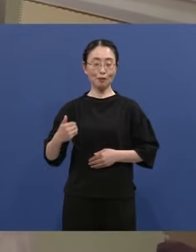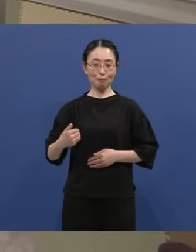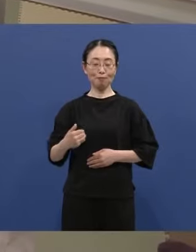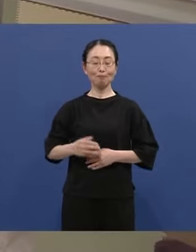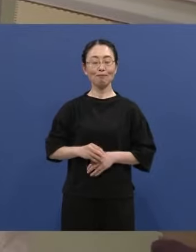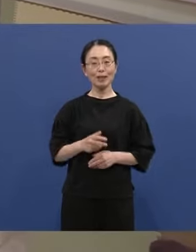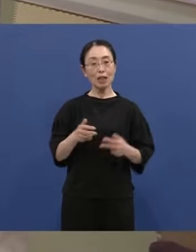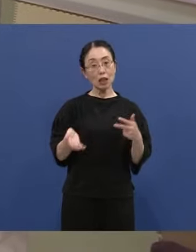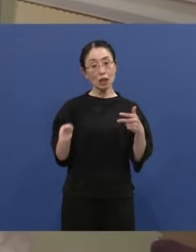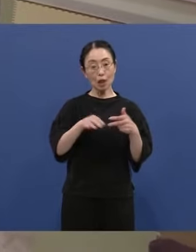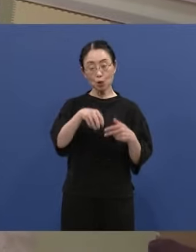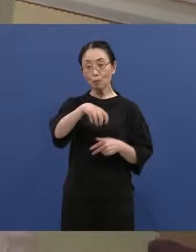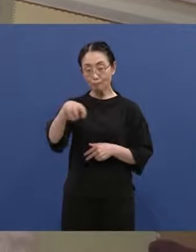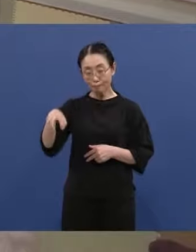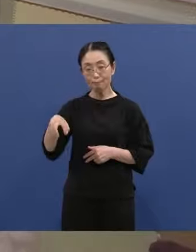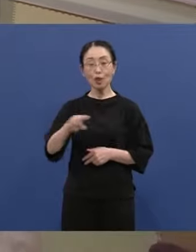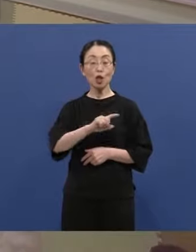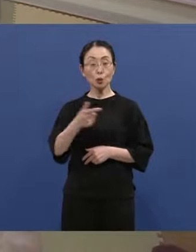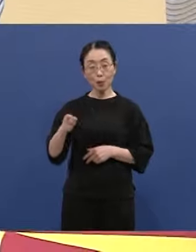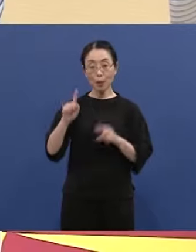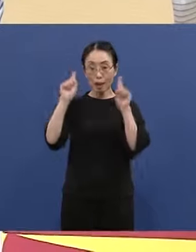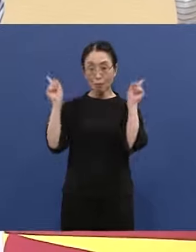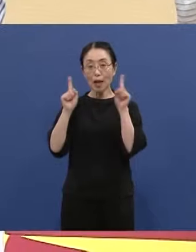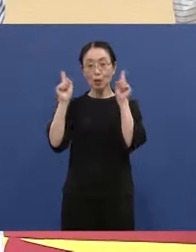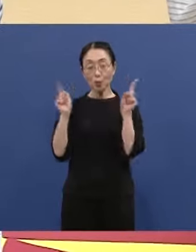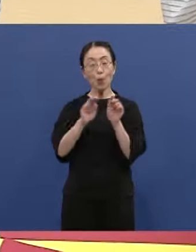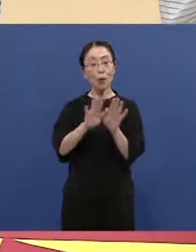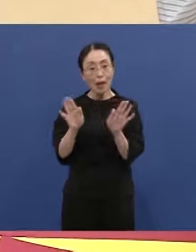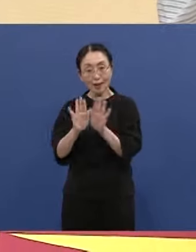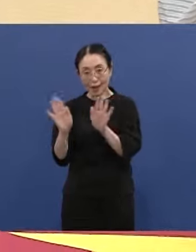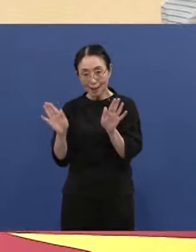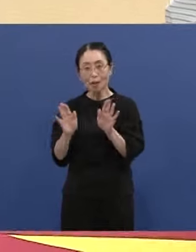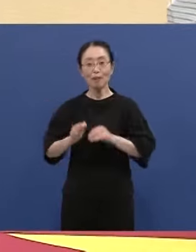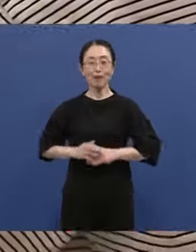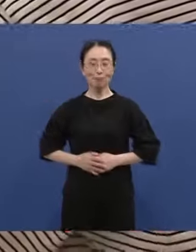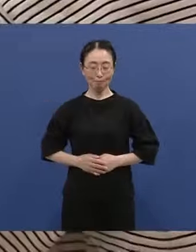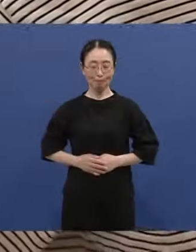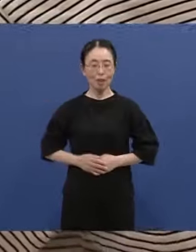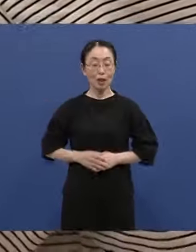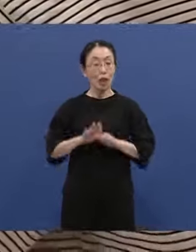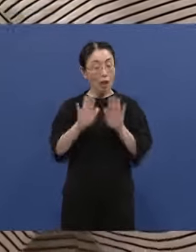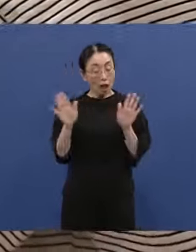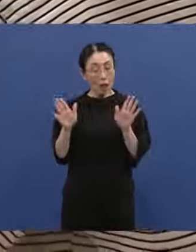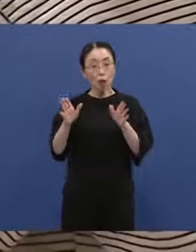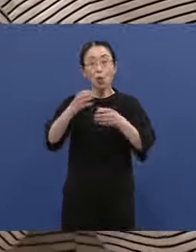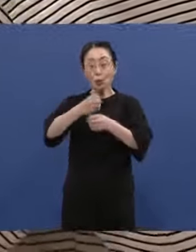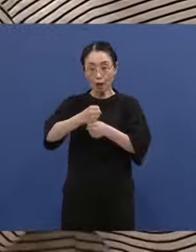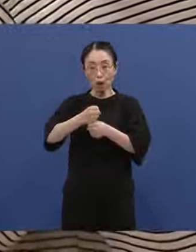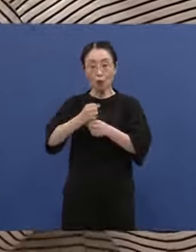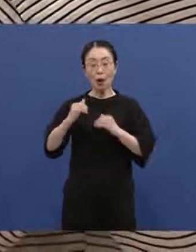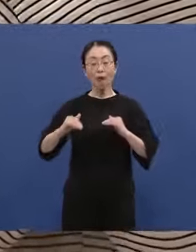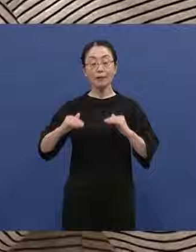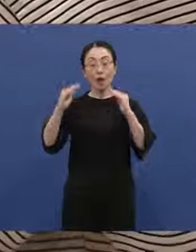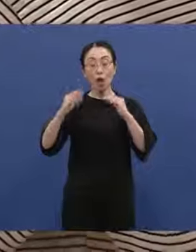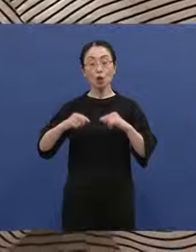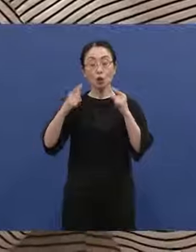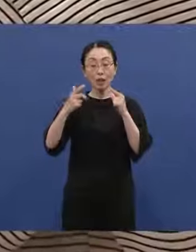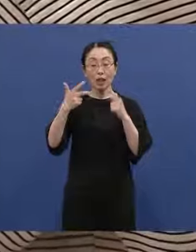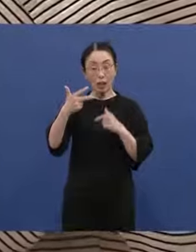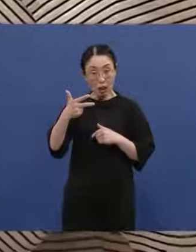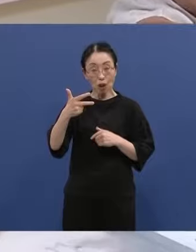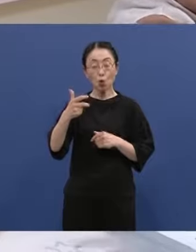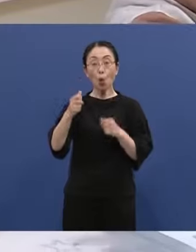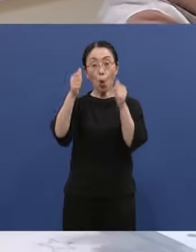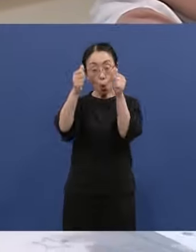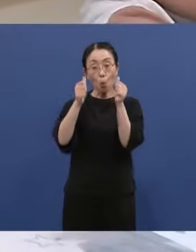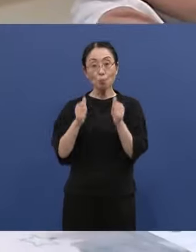各施設でさまざまなイベントを開催しています。開催日時は高槻市のホームページな